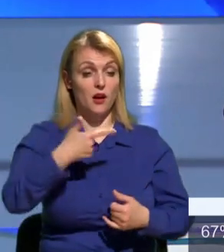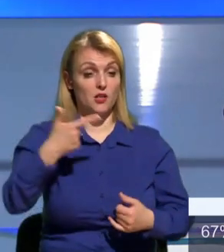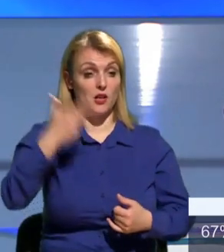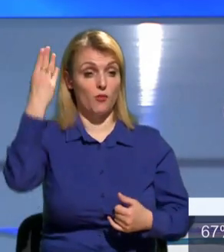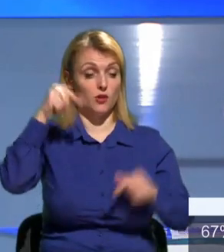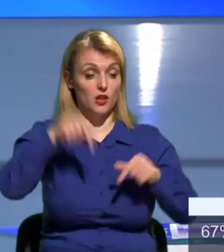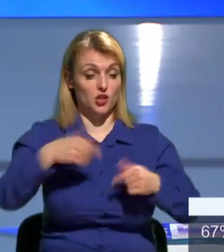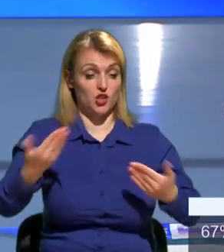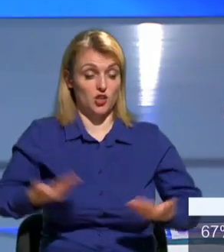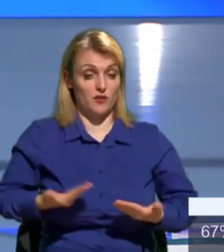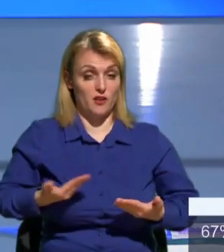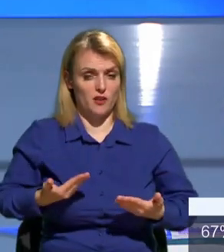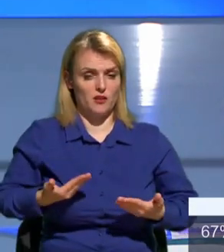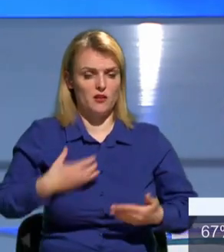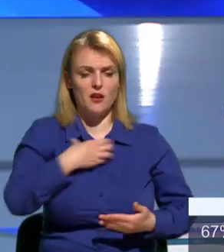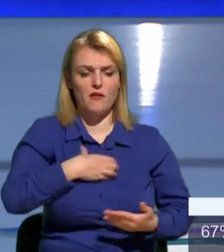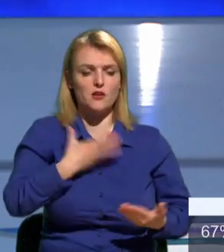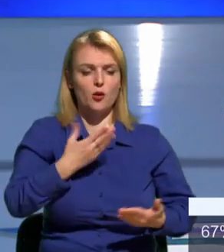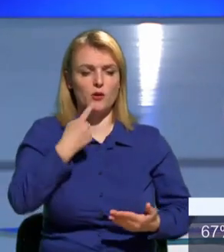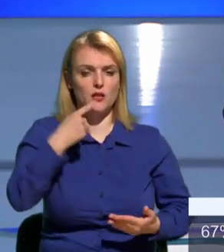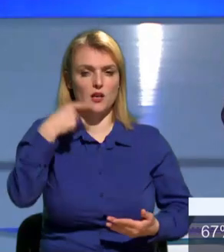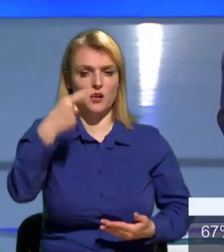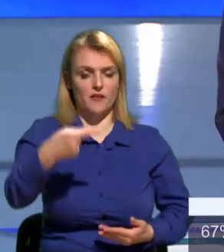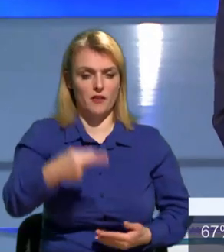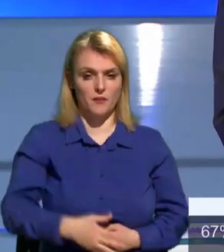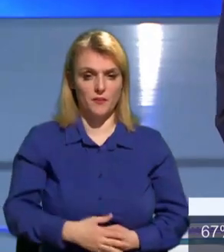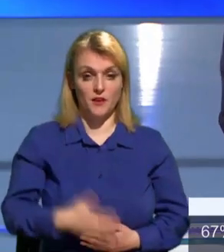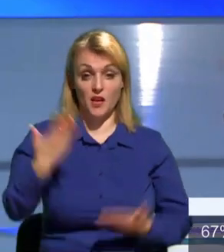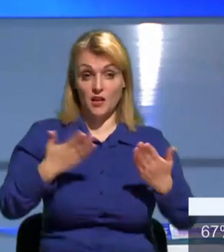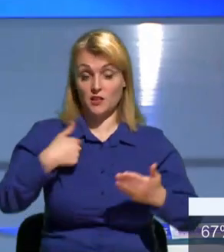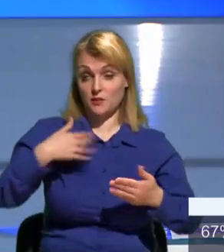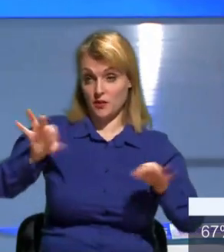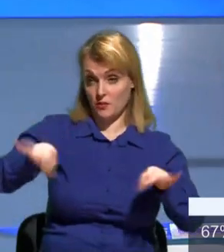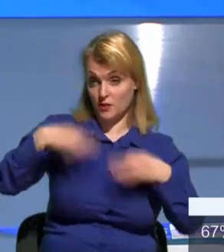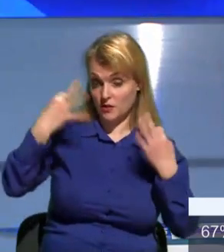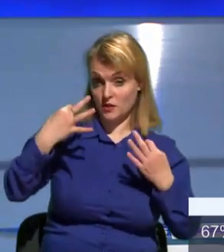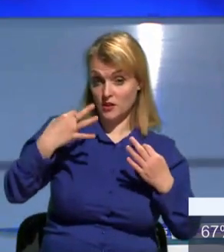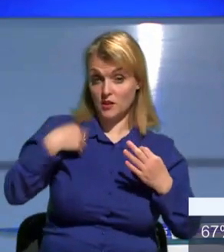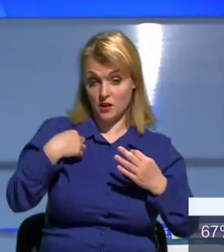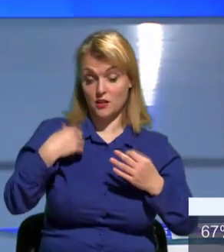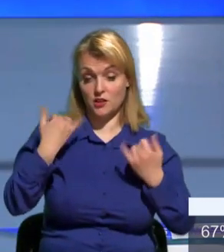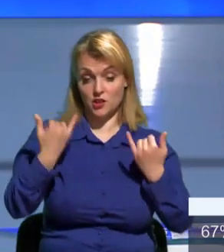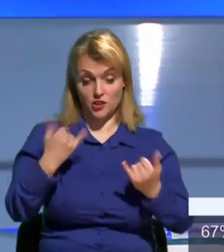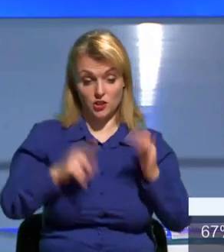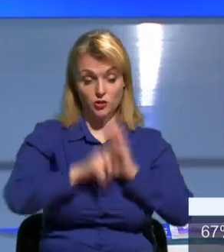Republicii Moldova, indiferent de limba vorbită. Если вы мне позволите, я перейду на русском, потому